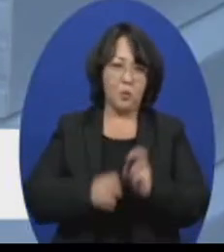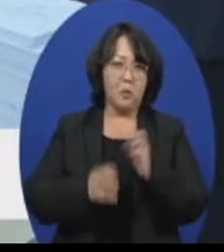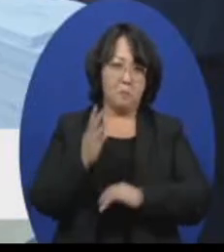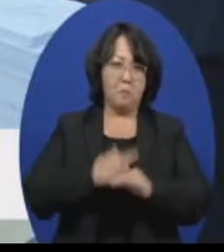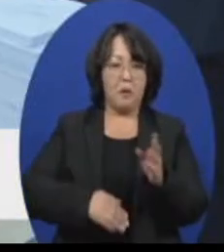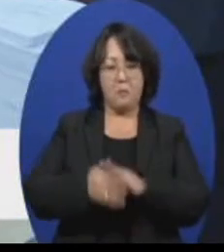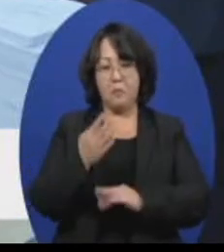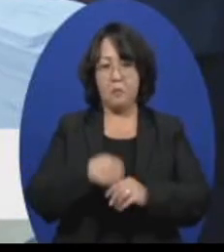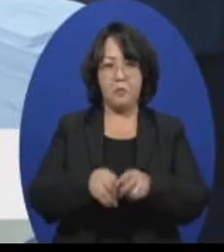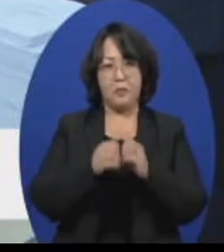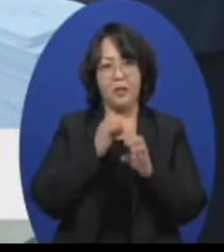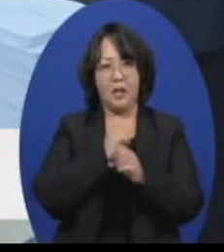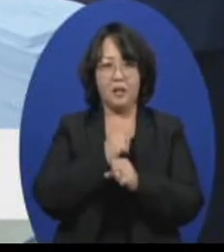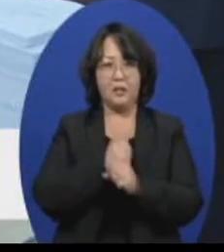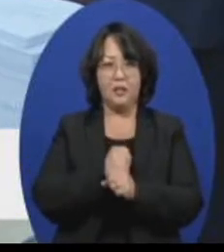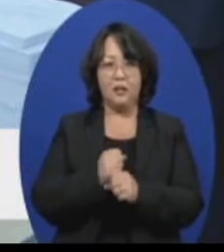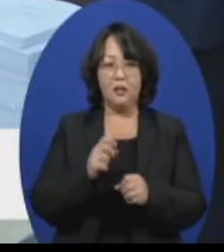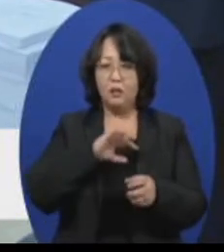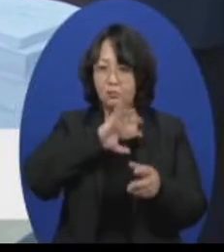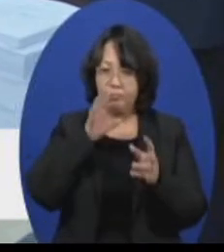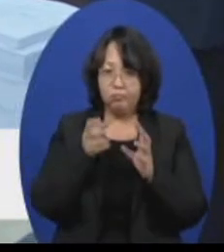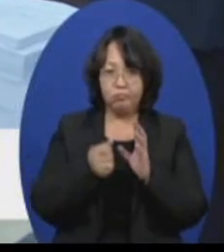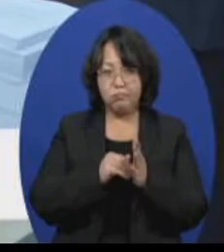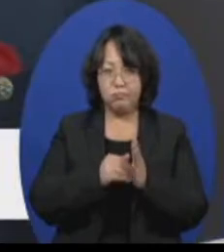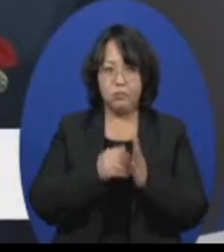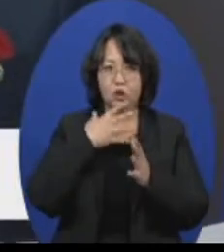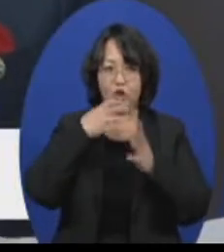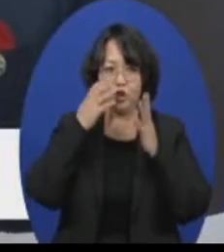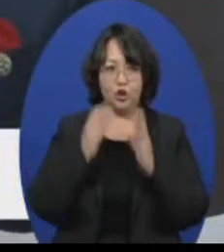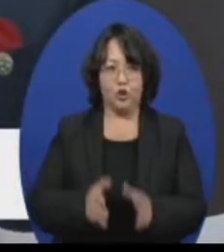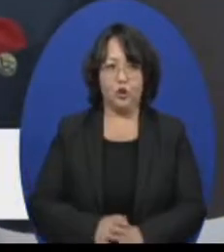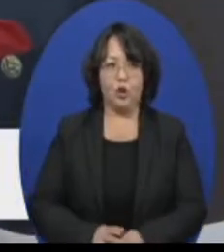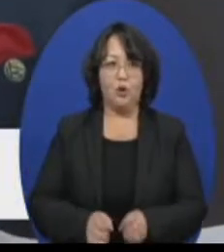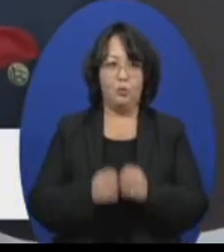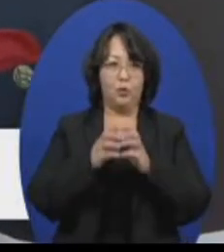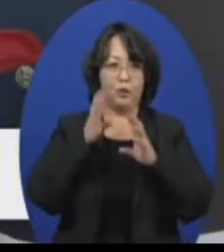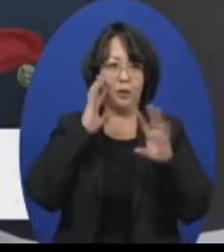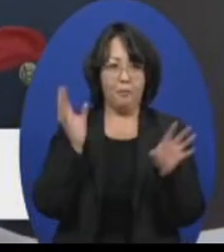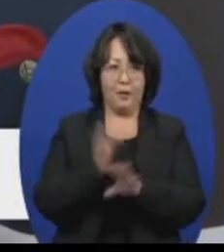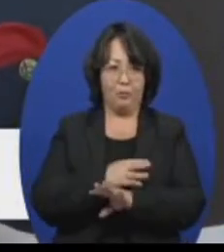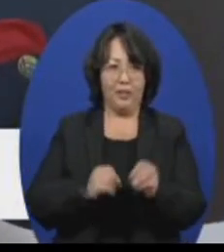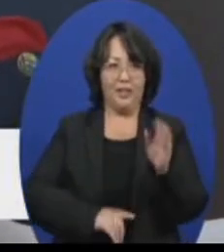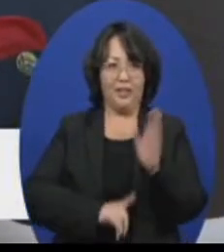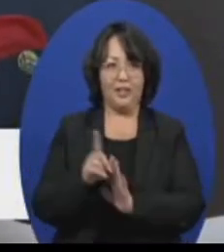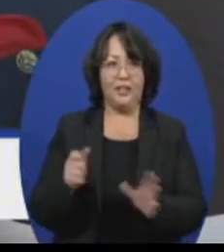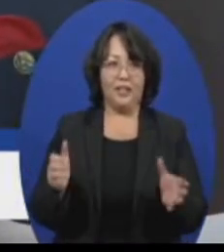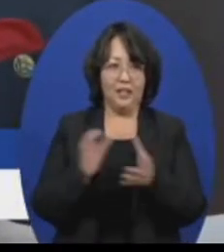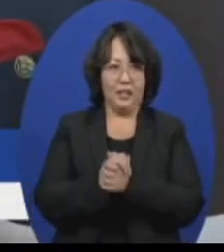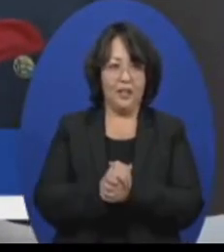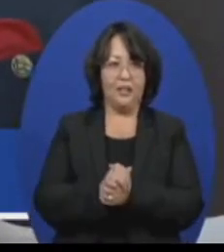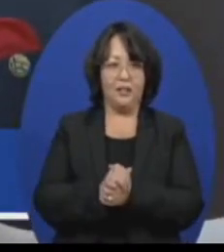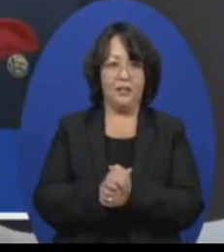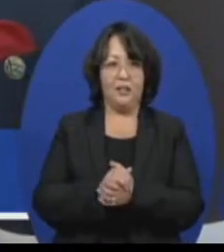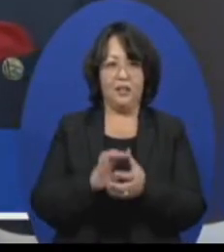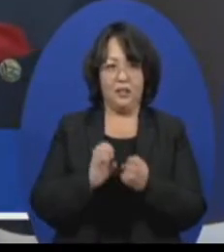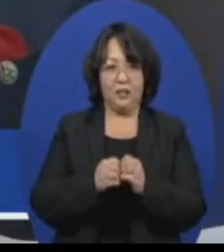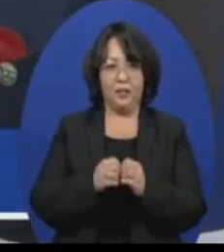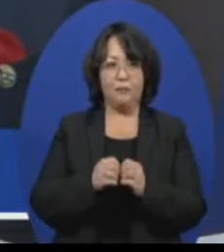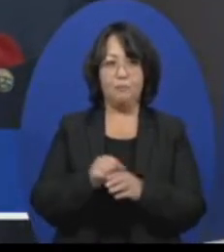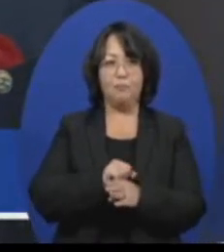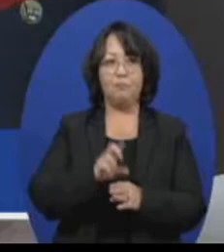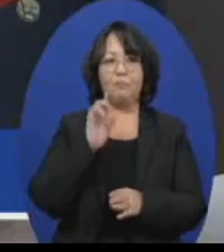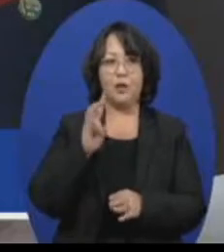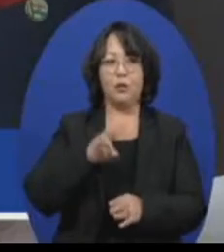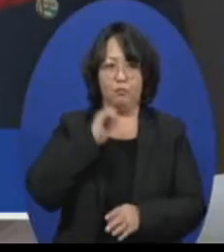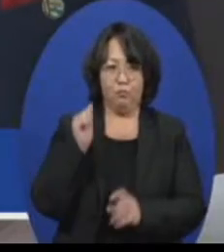үйлдвэрийн барилга угсралтын ажлын багцыг эцэслэн тохиролцсон байна. Үйлдвэрийн бүтээн байгуулалтын эхний гэрээг ингээд хийхэд бэлэн болоод